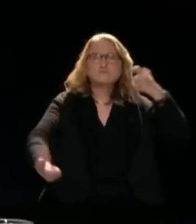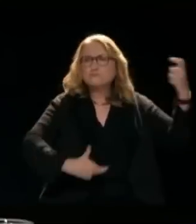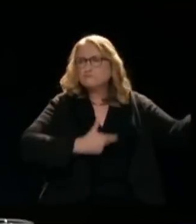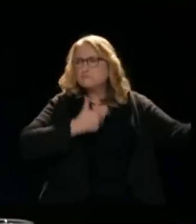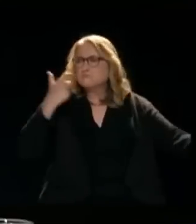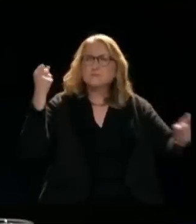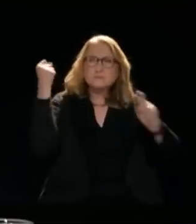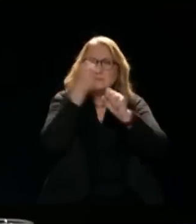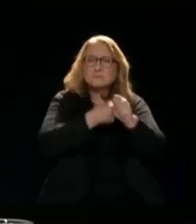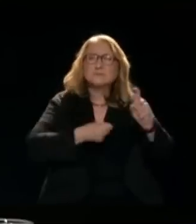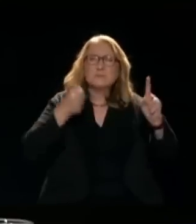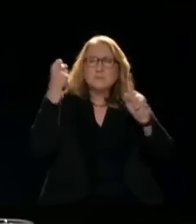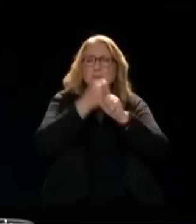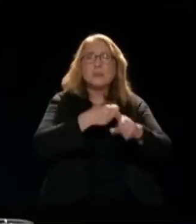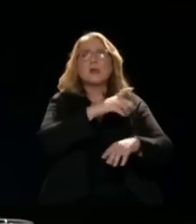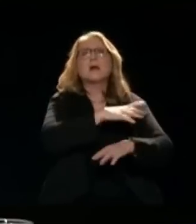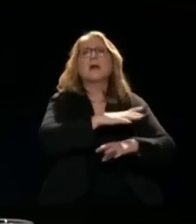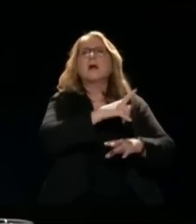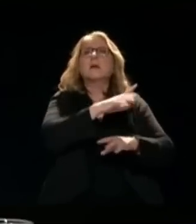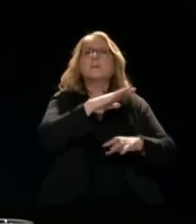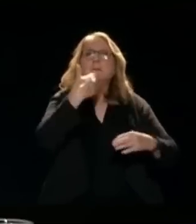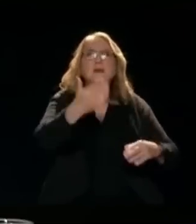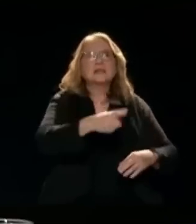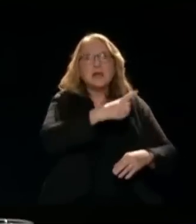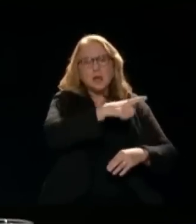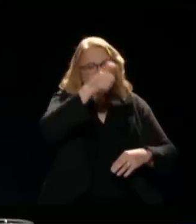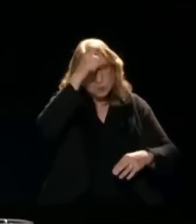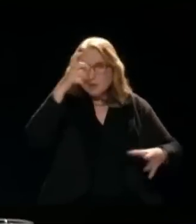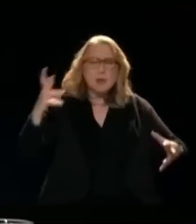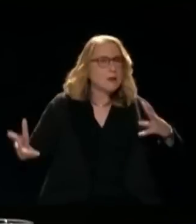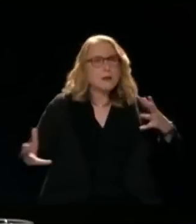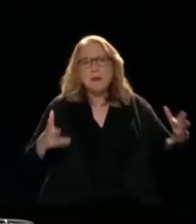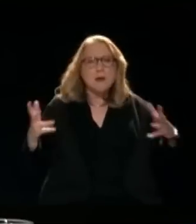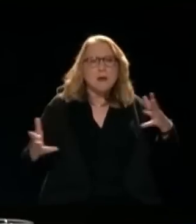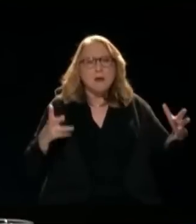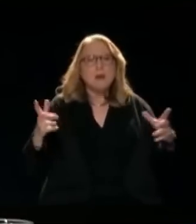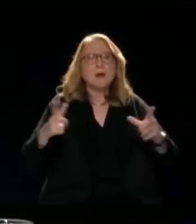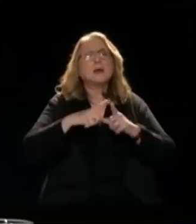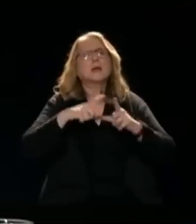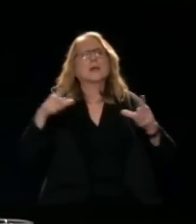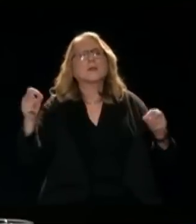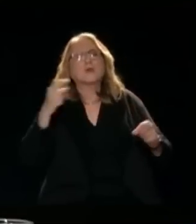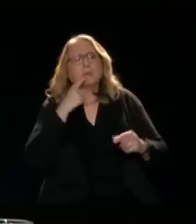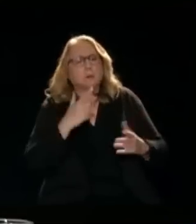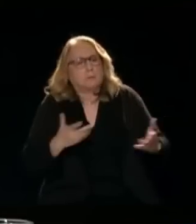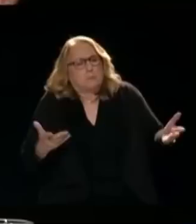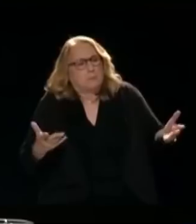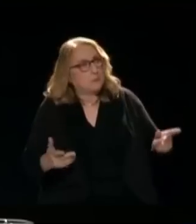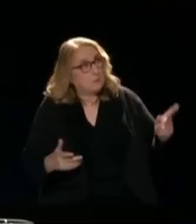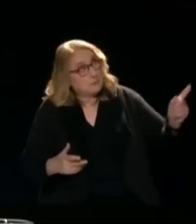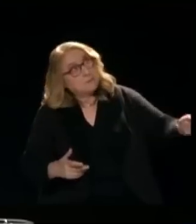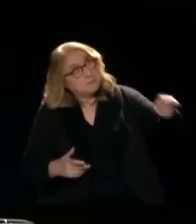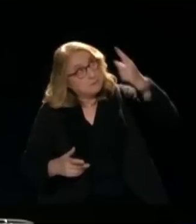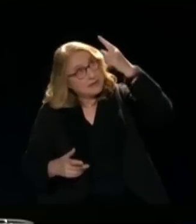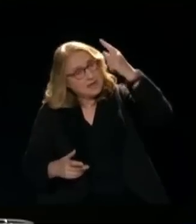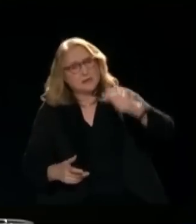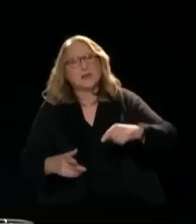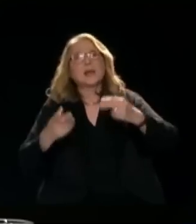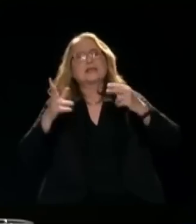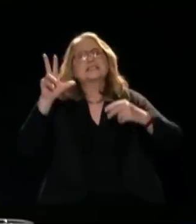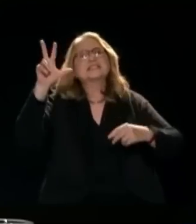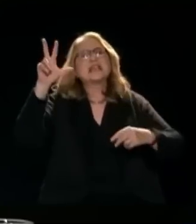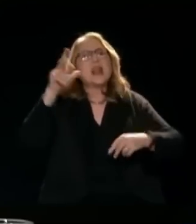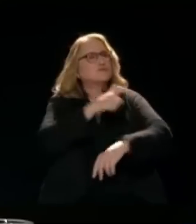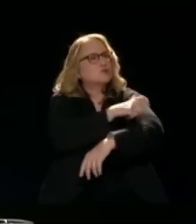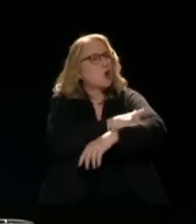φώναξε, χτυπήθηκε η Τουρκία. Και τι είπε η Κυπριακή Δημοκρατία? Το αυτονόητο που λένε όλοι. Ηγέτα, διαμαρτυρηθείτε στη Γενική Συνέλευση του ΟΗΕ ή